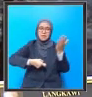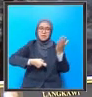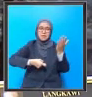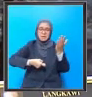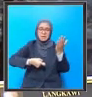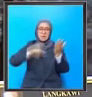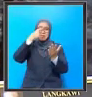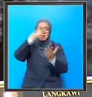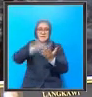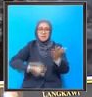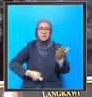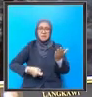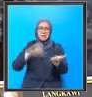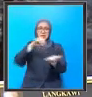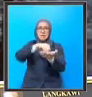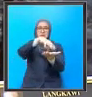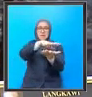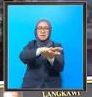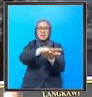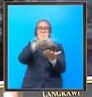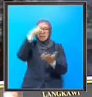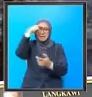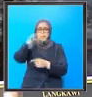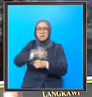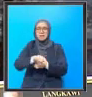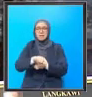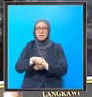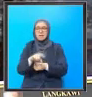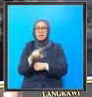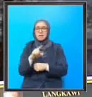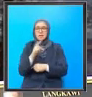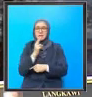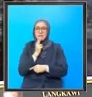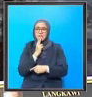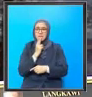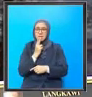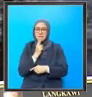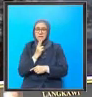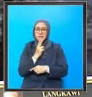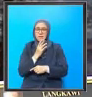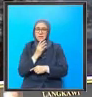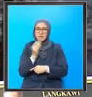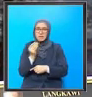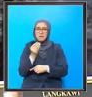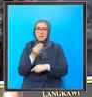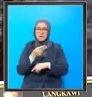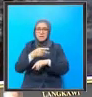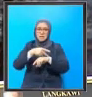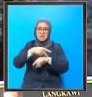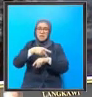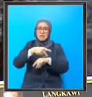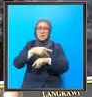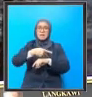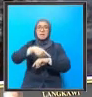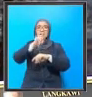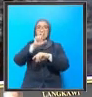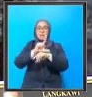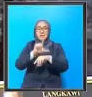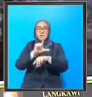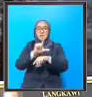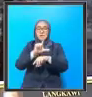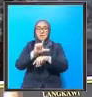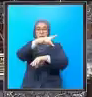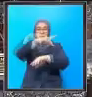akan dikenakan di Apa nama kedai Langkawi sebagai Pulau bebas